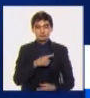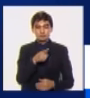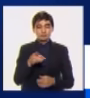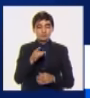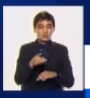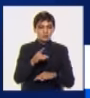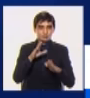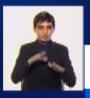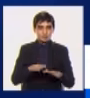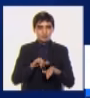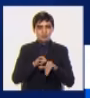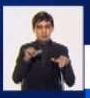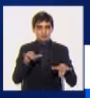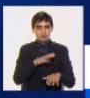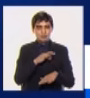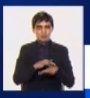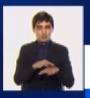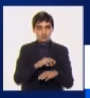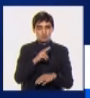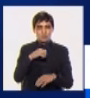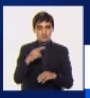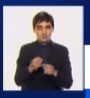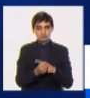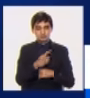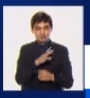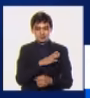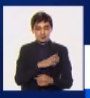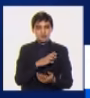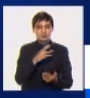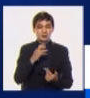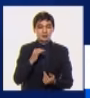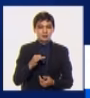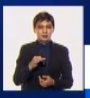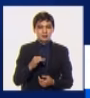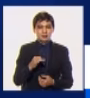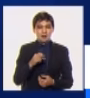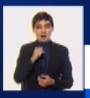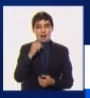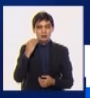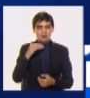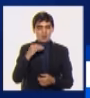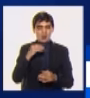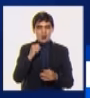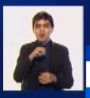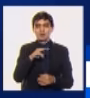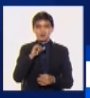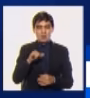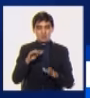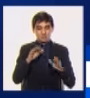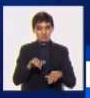увеличение и идут ожидаемые значит в атырау как уже говорили